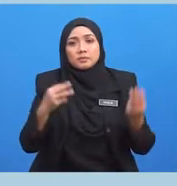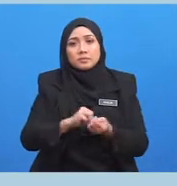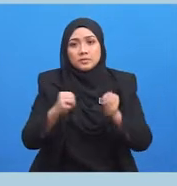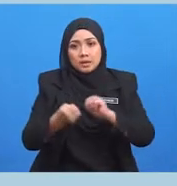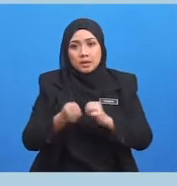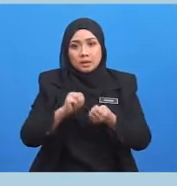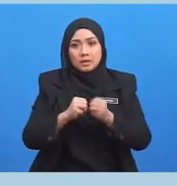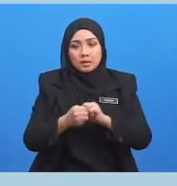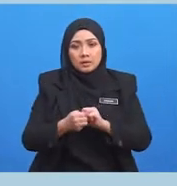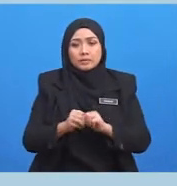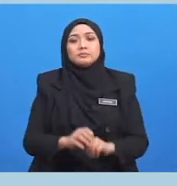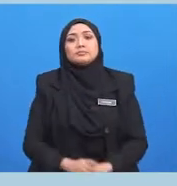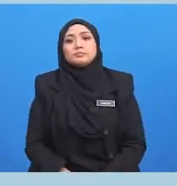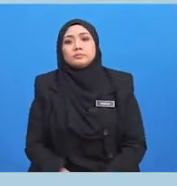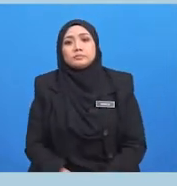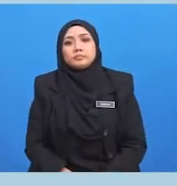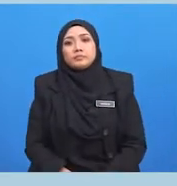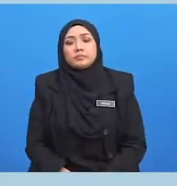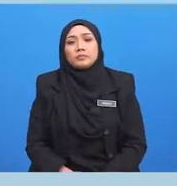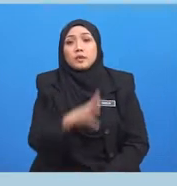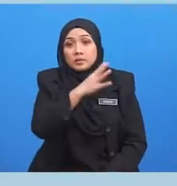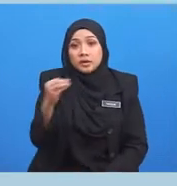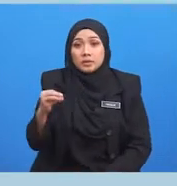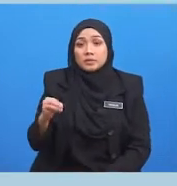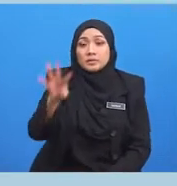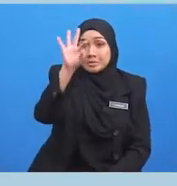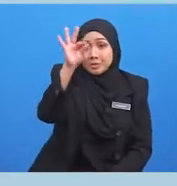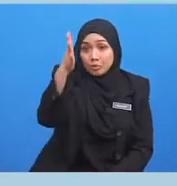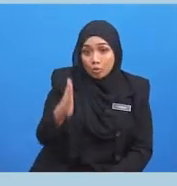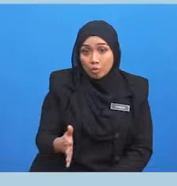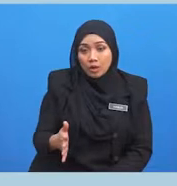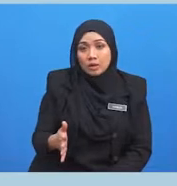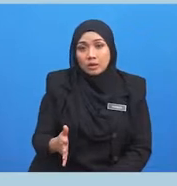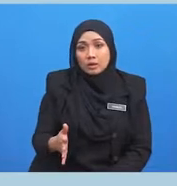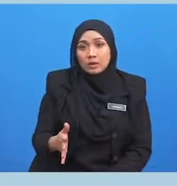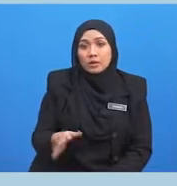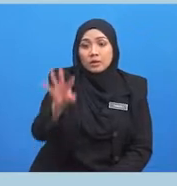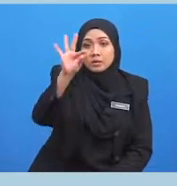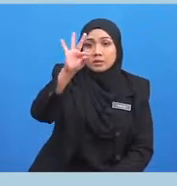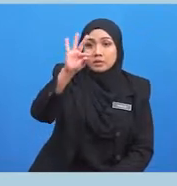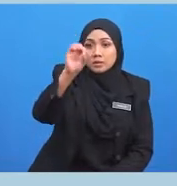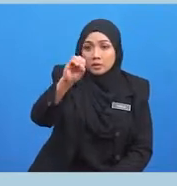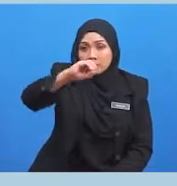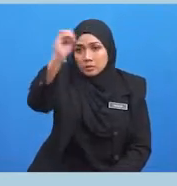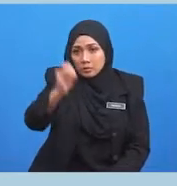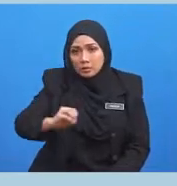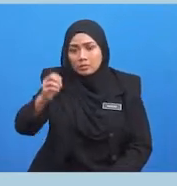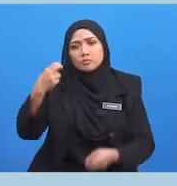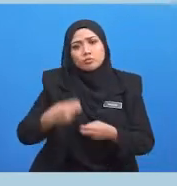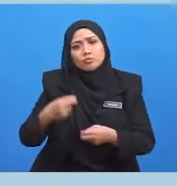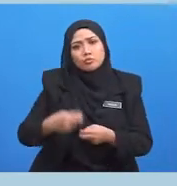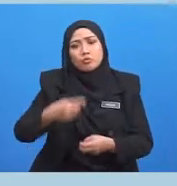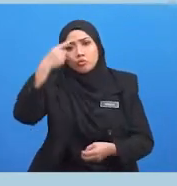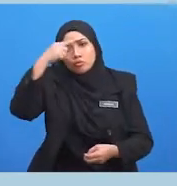menghadapi masalah tersebut. Manakala seramai 9 orang, iaitu 90%,